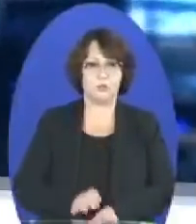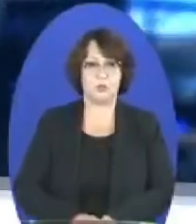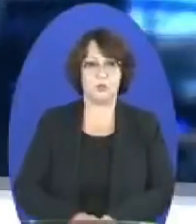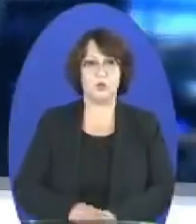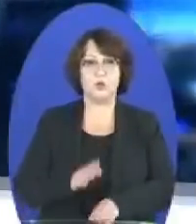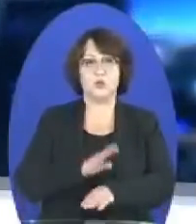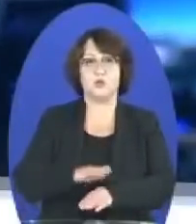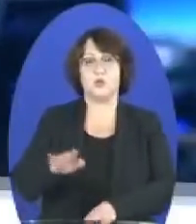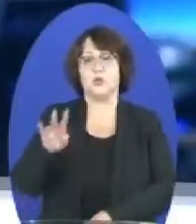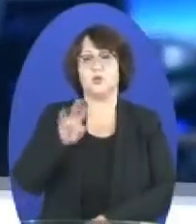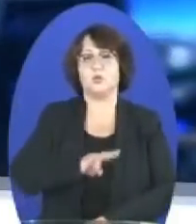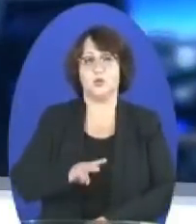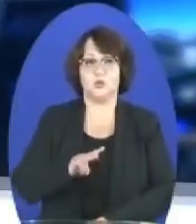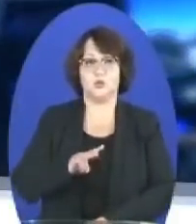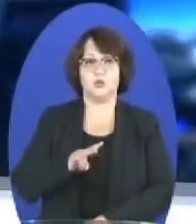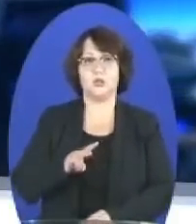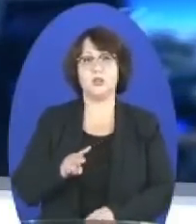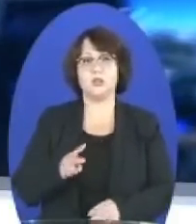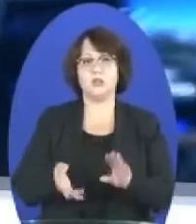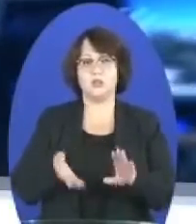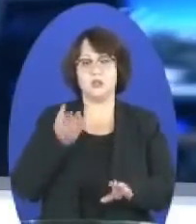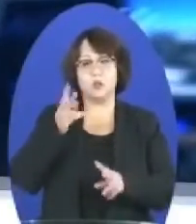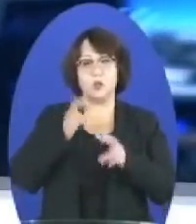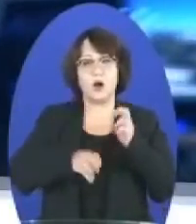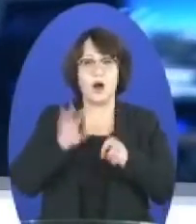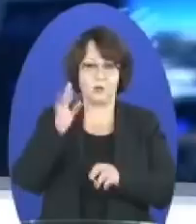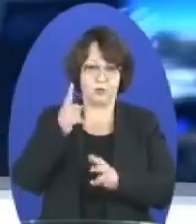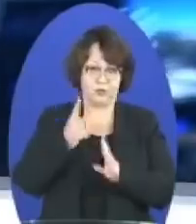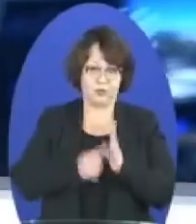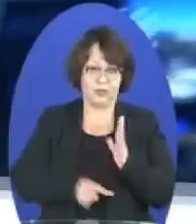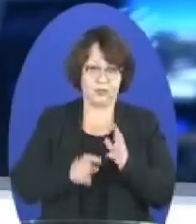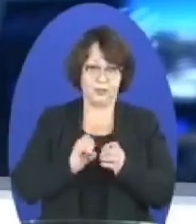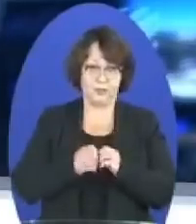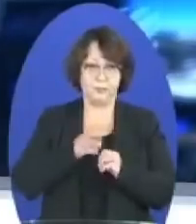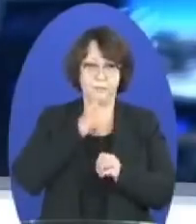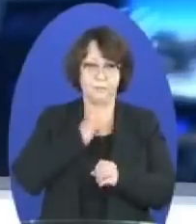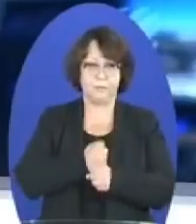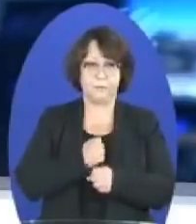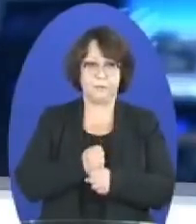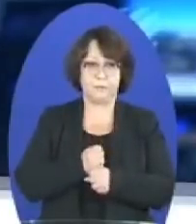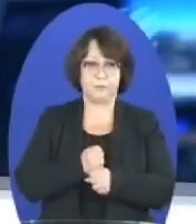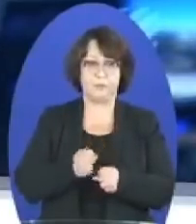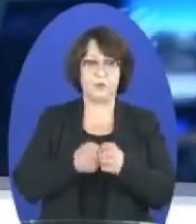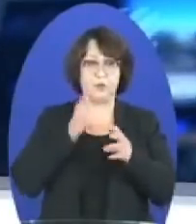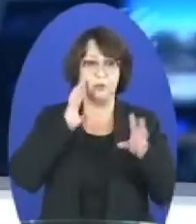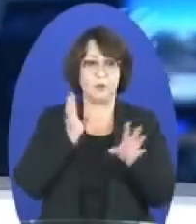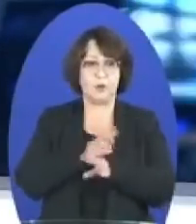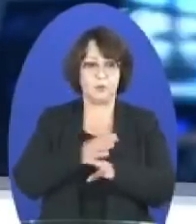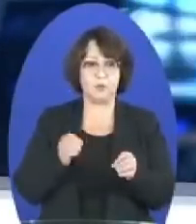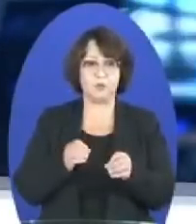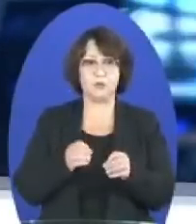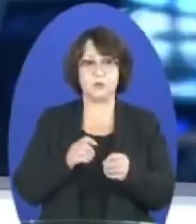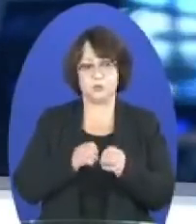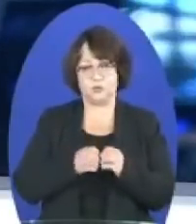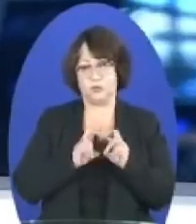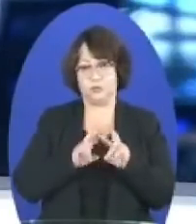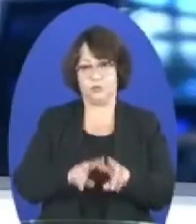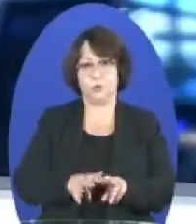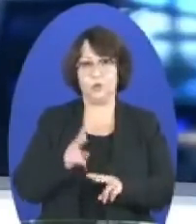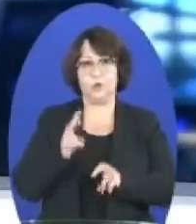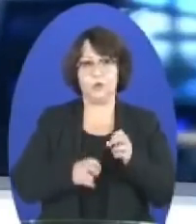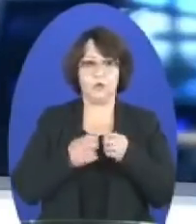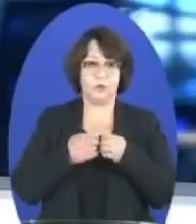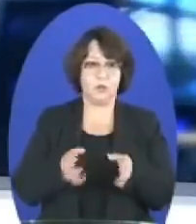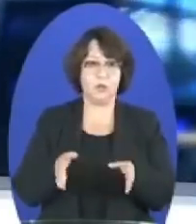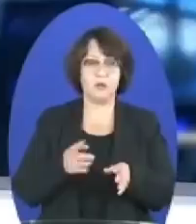Зүүн бүсийн сайжруулсан шахмал төвчний үйлдвэрийг 11-р сард ашиглалтанд оруулахар ажиллаж байна. Шинэ үйлдвэрийн бүтээн байгуулалт 40% өргөжилж байгаа юм. Үйлдвэр